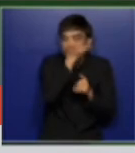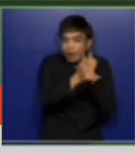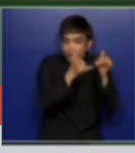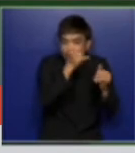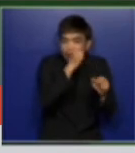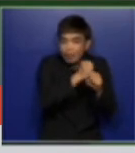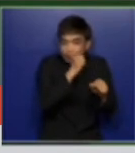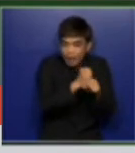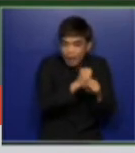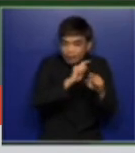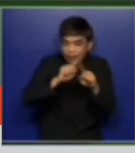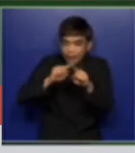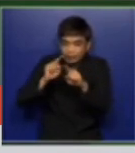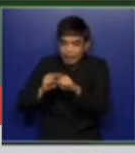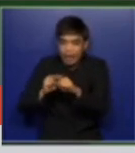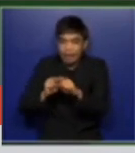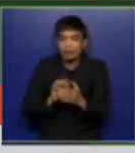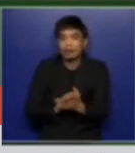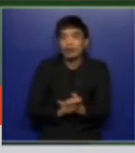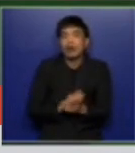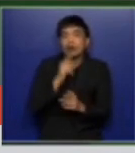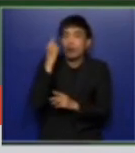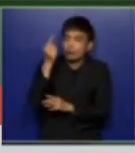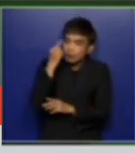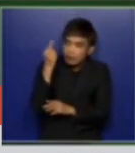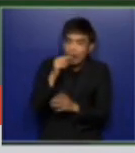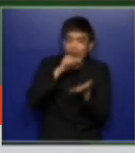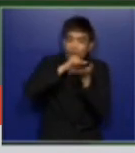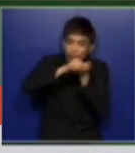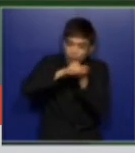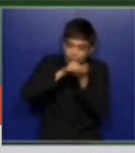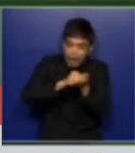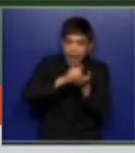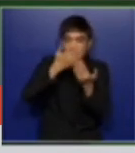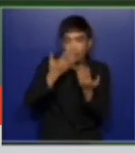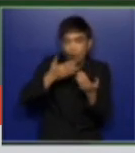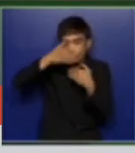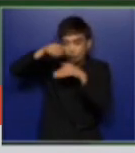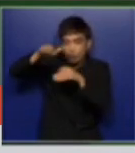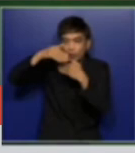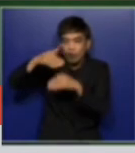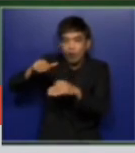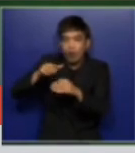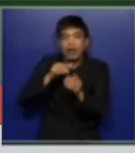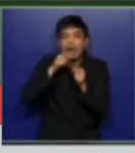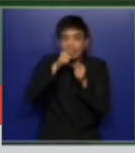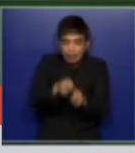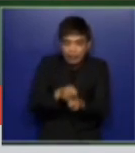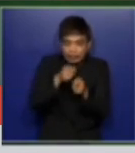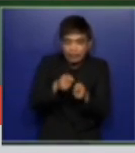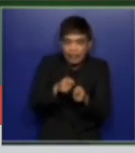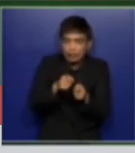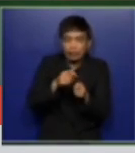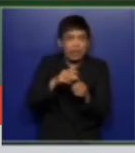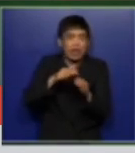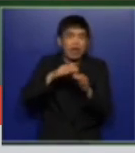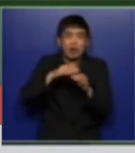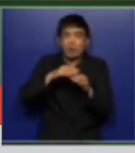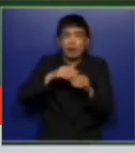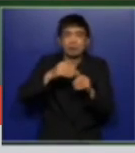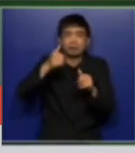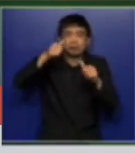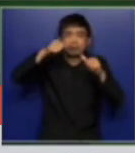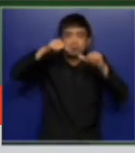ด้วยกันภาคการท่องเที่ยวภาคการบริการภาคการส่งออกภาคการเกษตรสุดตัวอย่างหนักสิ่งเห